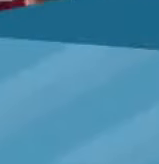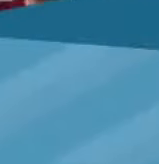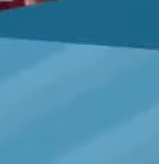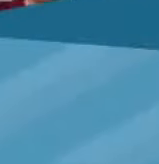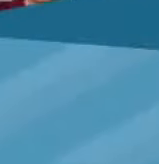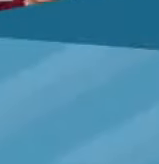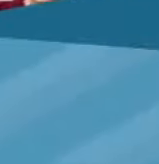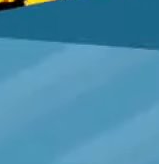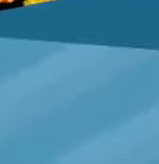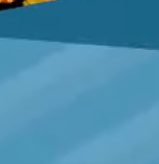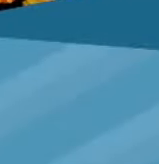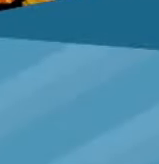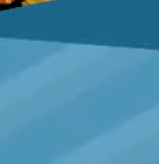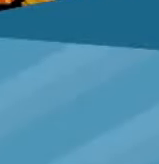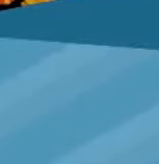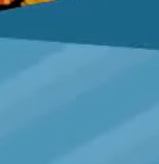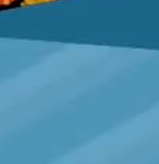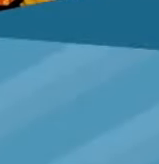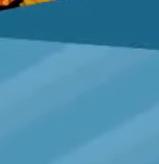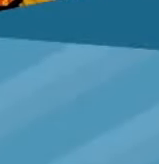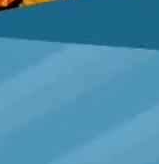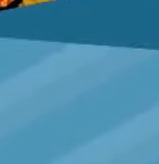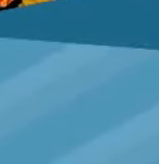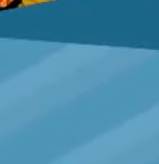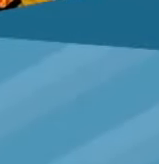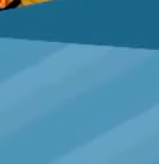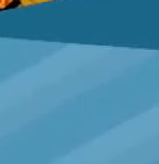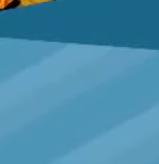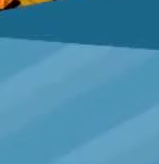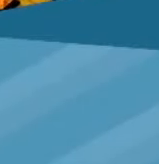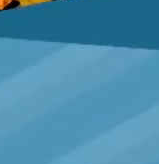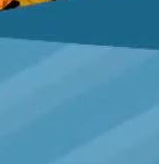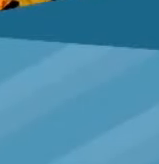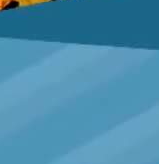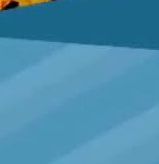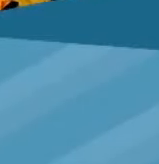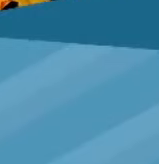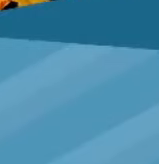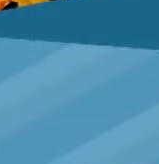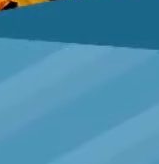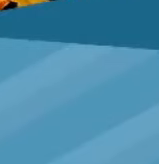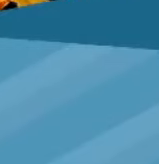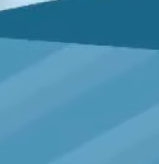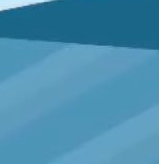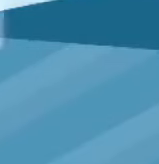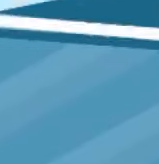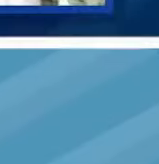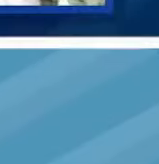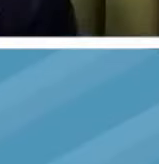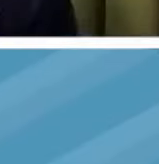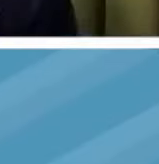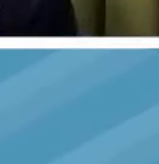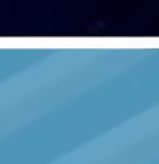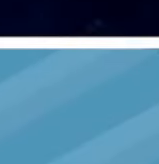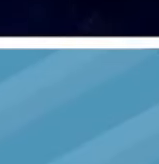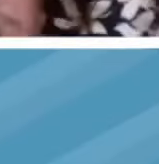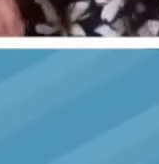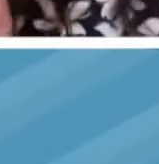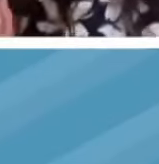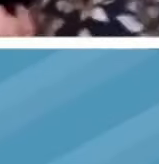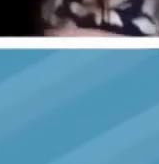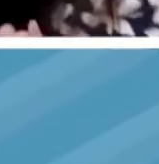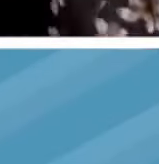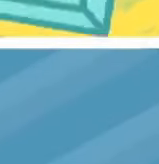In-depth explainers. The military started crumbling. Gumagawa kami ng external examination. Interview sa iba't